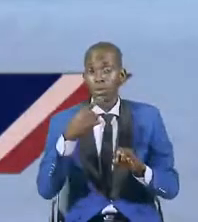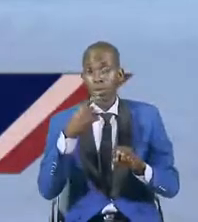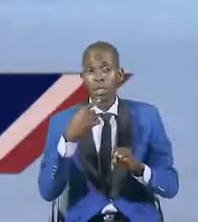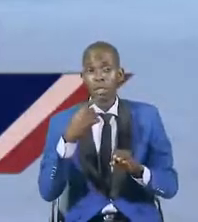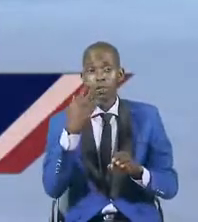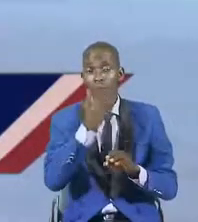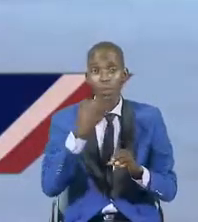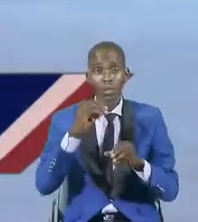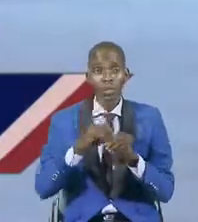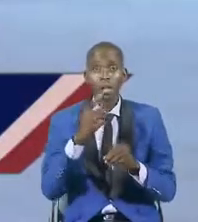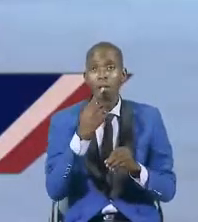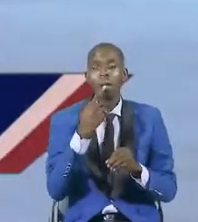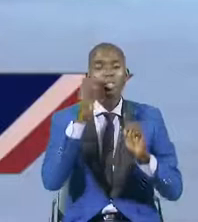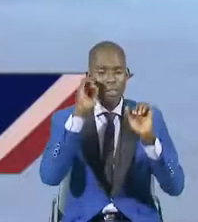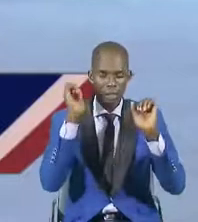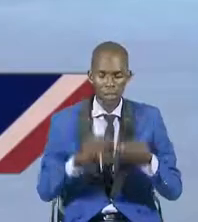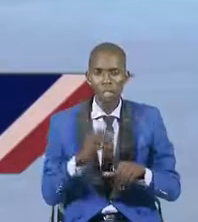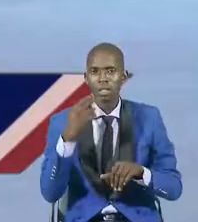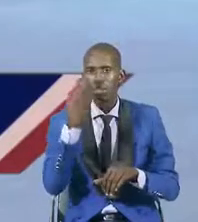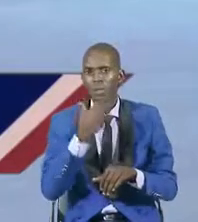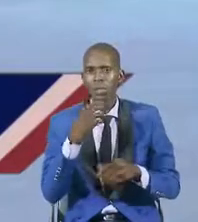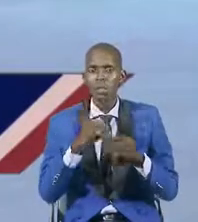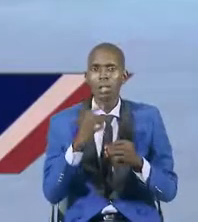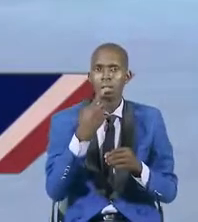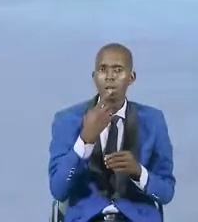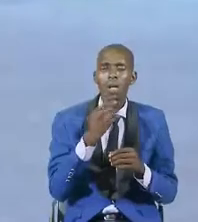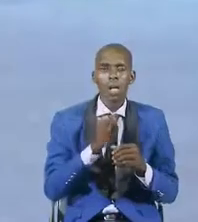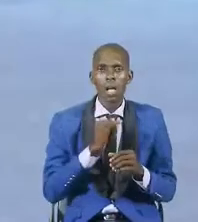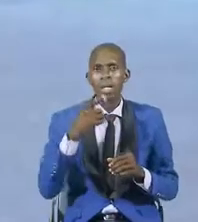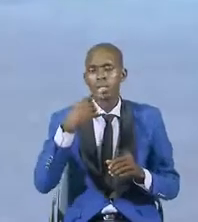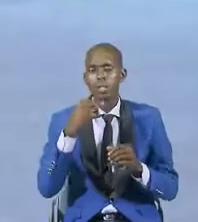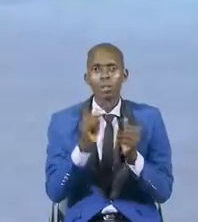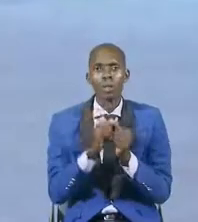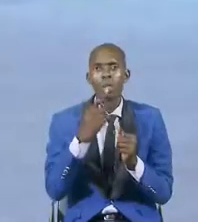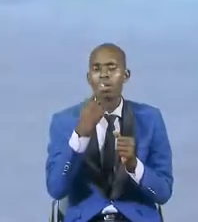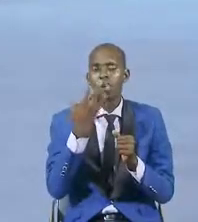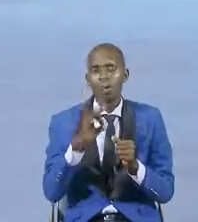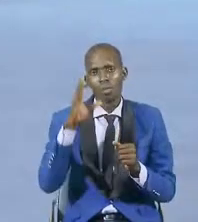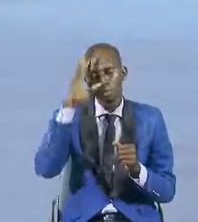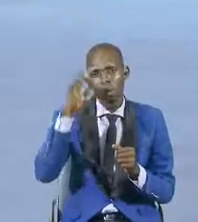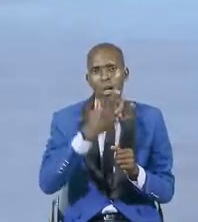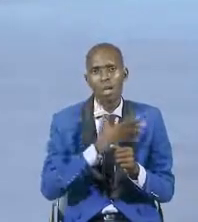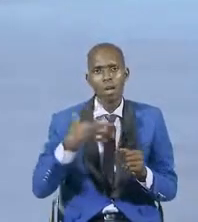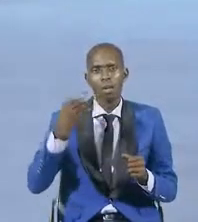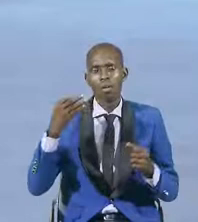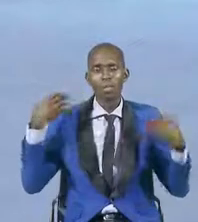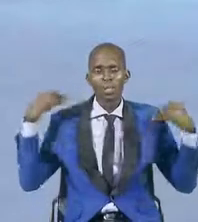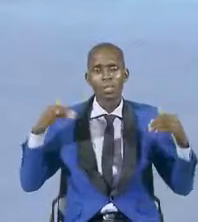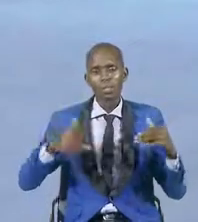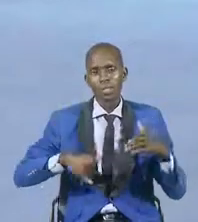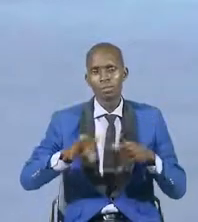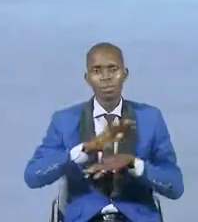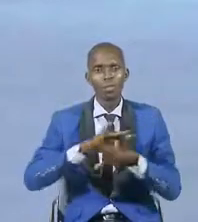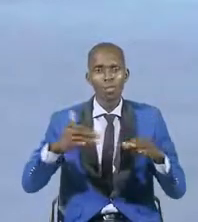l'homme, montrer l'amour aux gens. Si on parle de parler la langue, quand je parlerai les langues